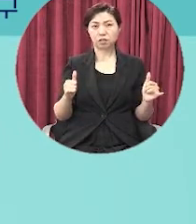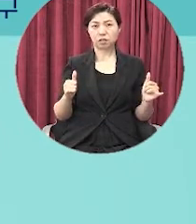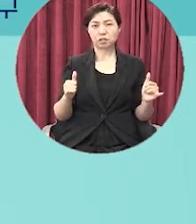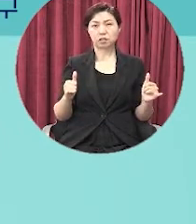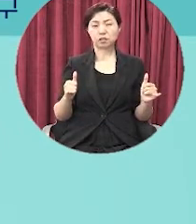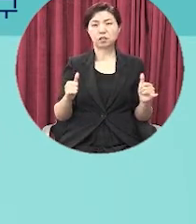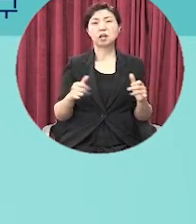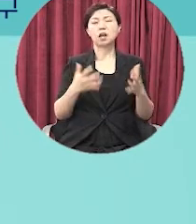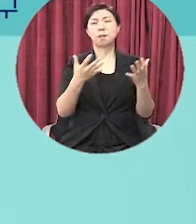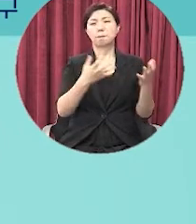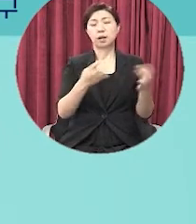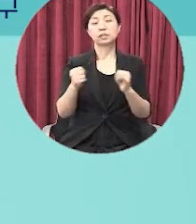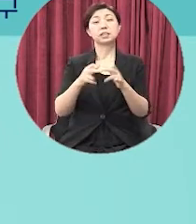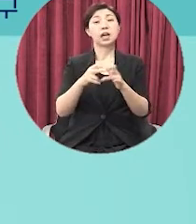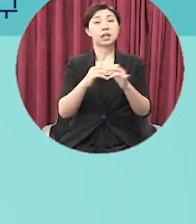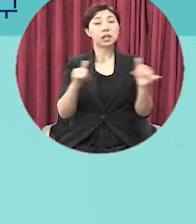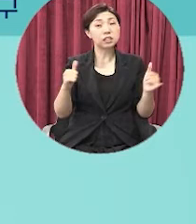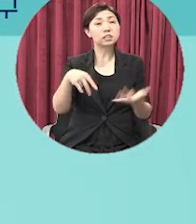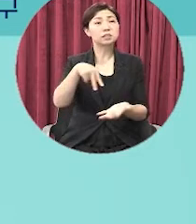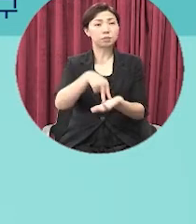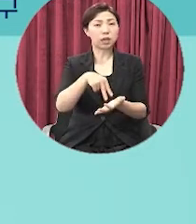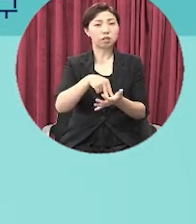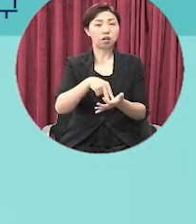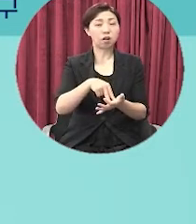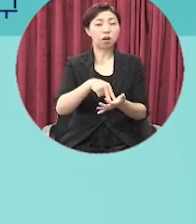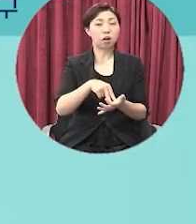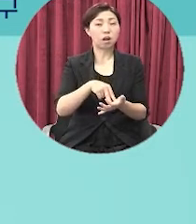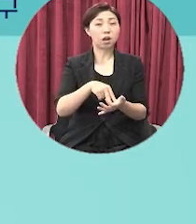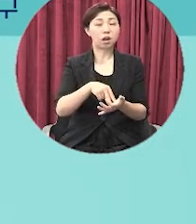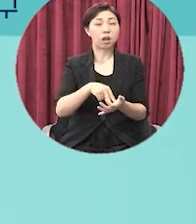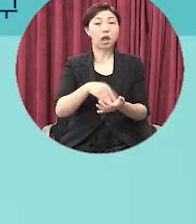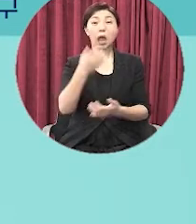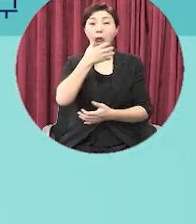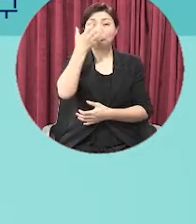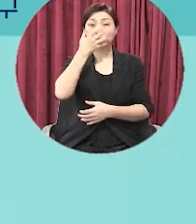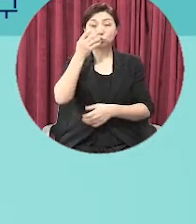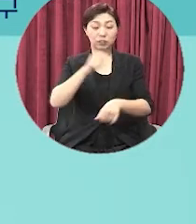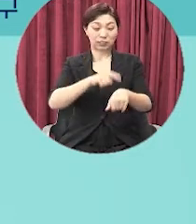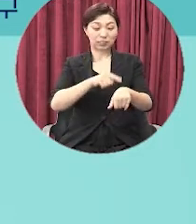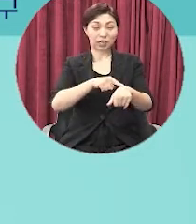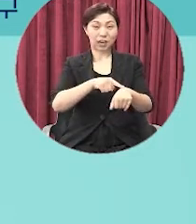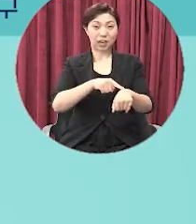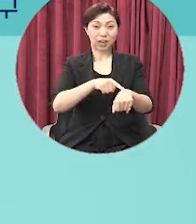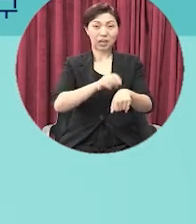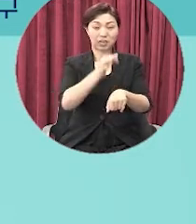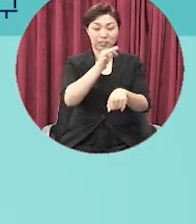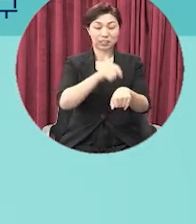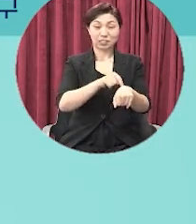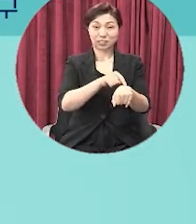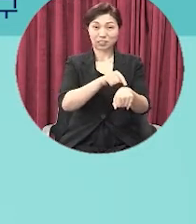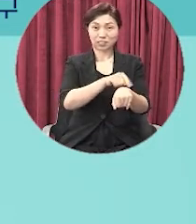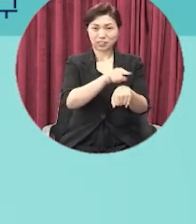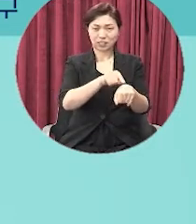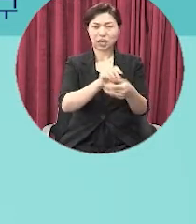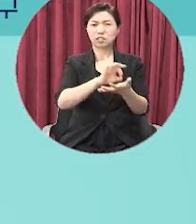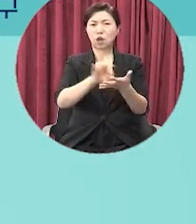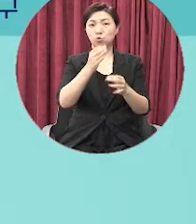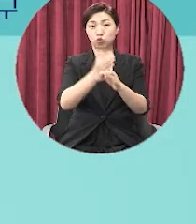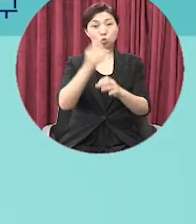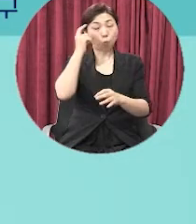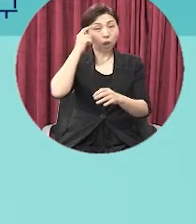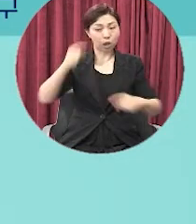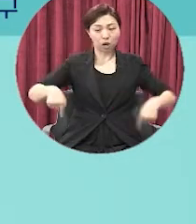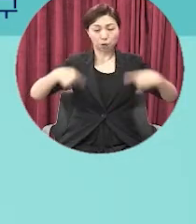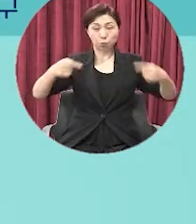분들이 장애인 분들을 보시면 애플 시계를 애플로 7을 많이 쓰십니다 왜 그러냐면 버퍼로 치는 휠체어 모드를 체험하고